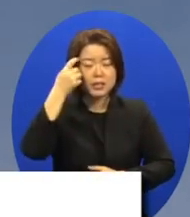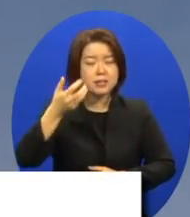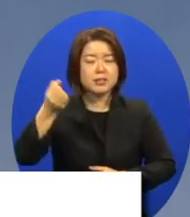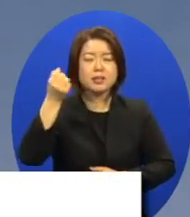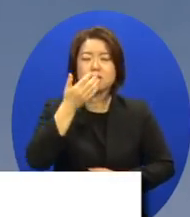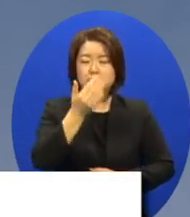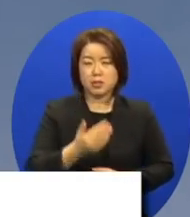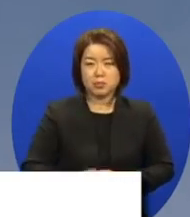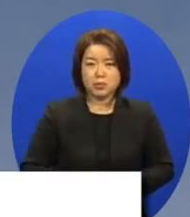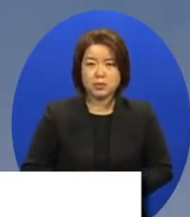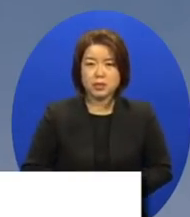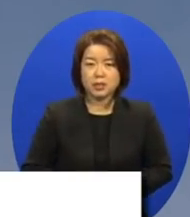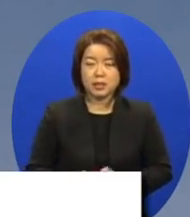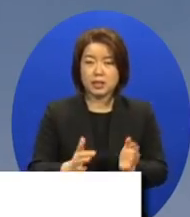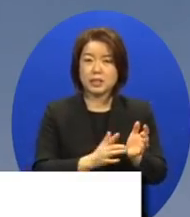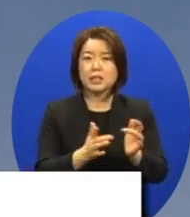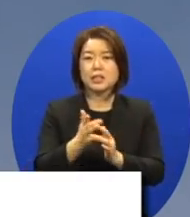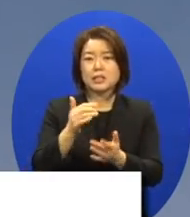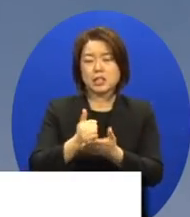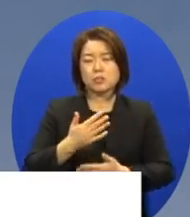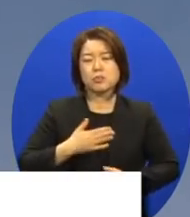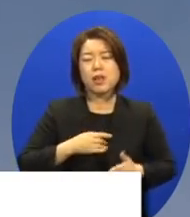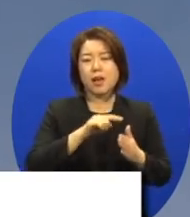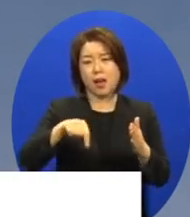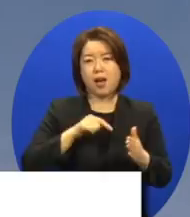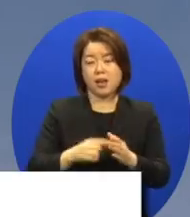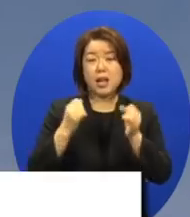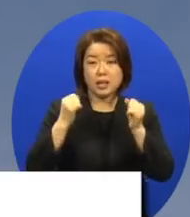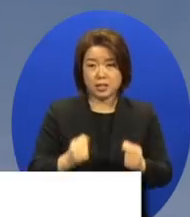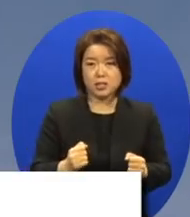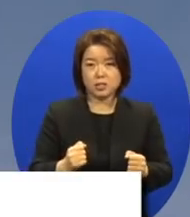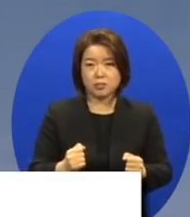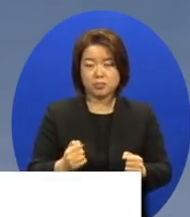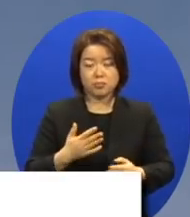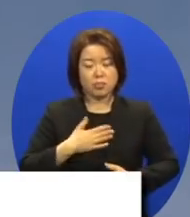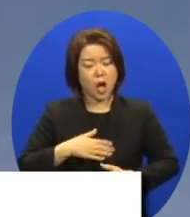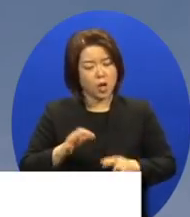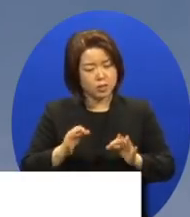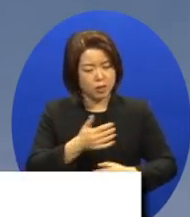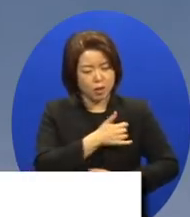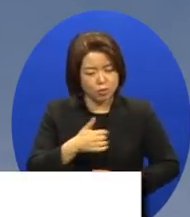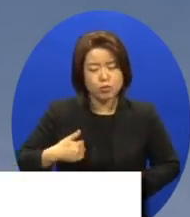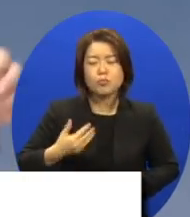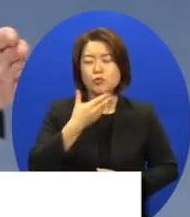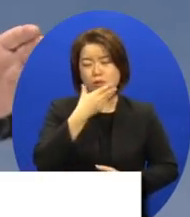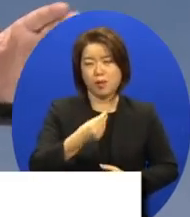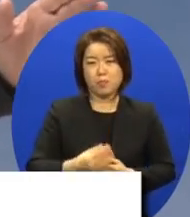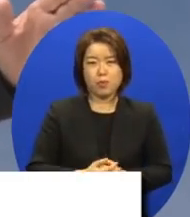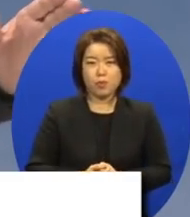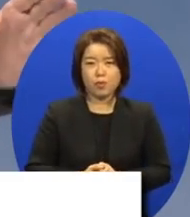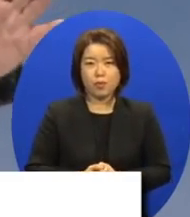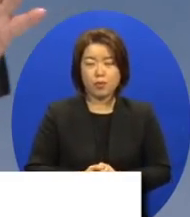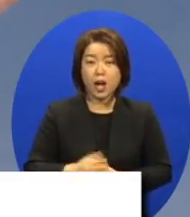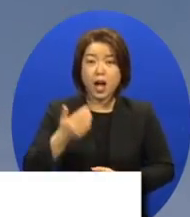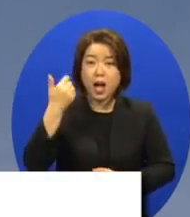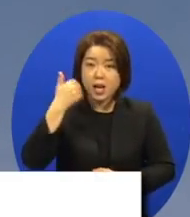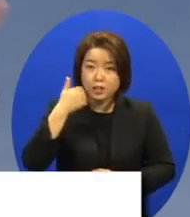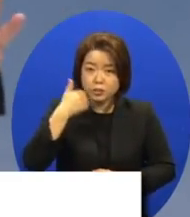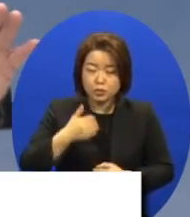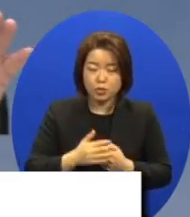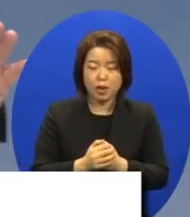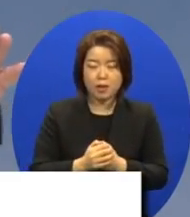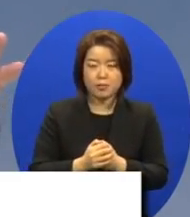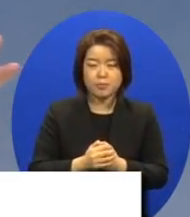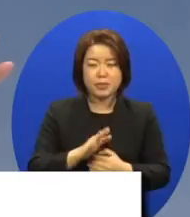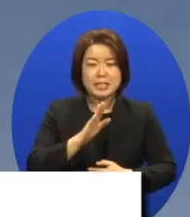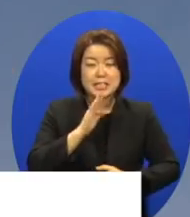겁니다 예수님이 내 안에 거하시는 2 나는 충분히 이제 행복하자 여러분 누가 전자